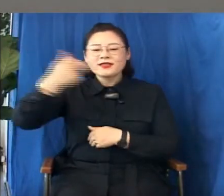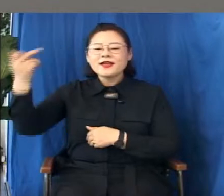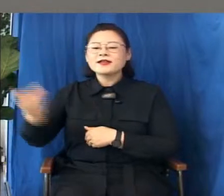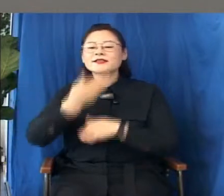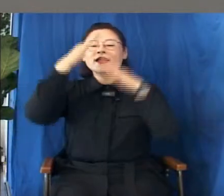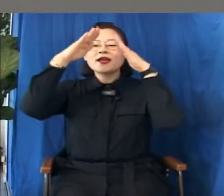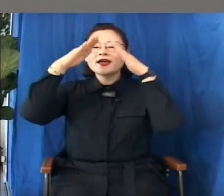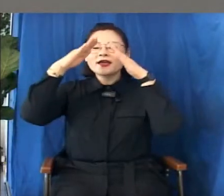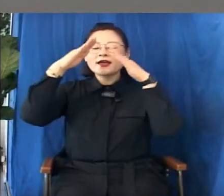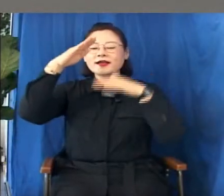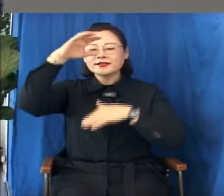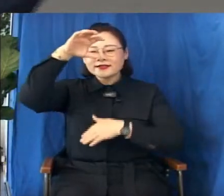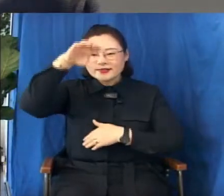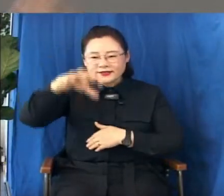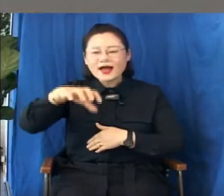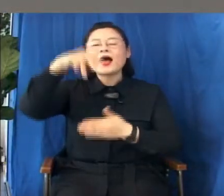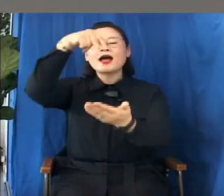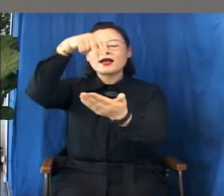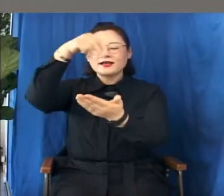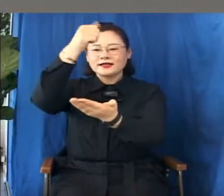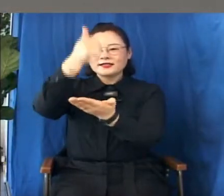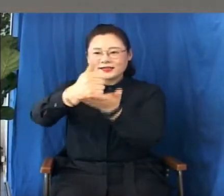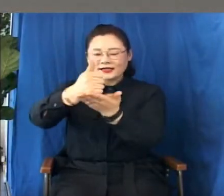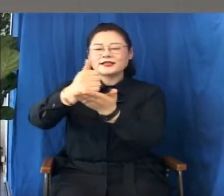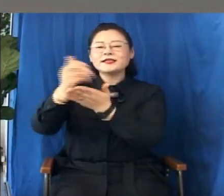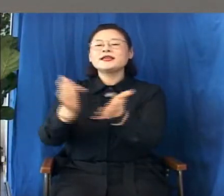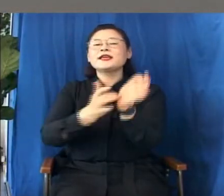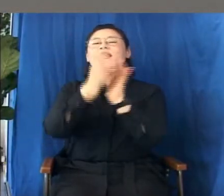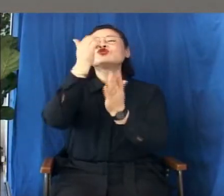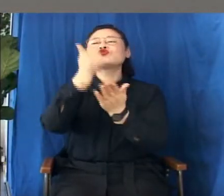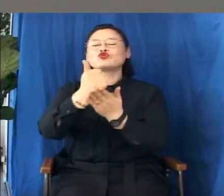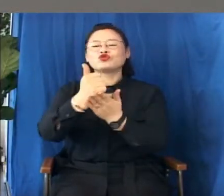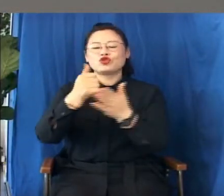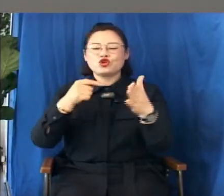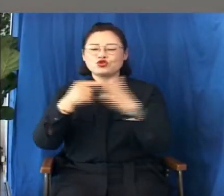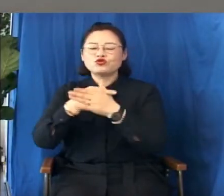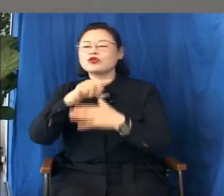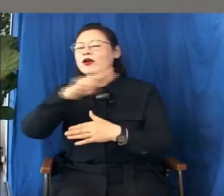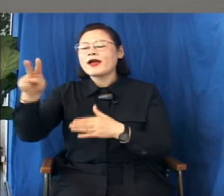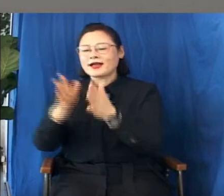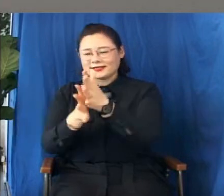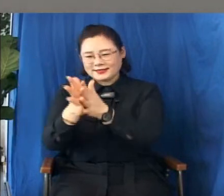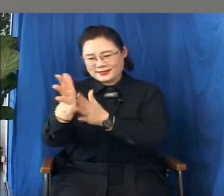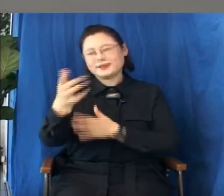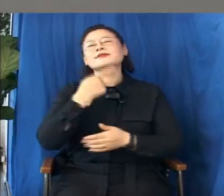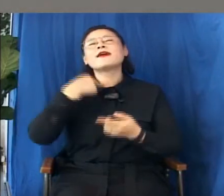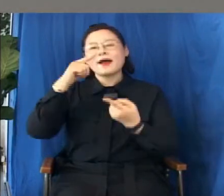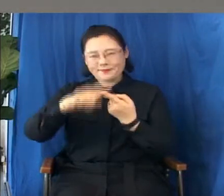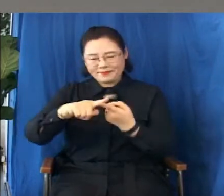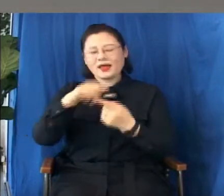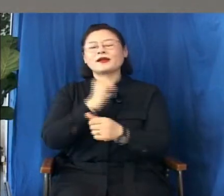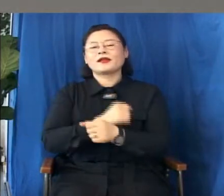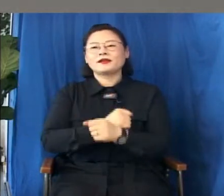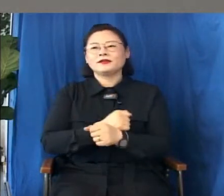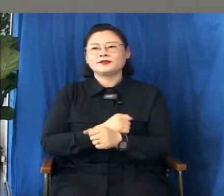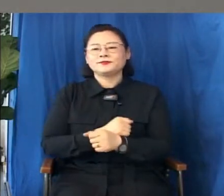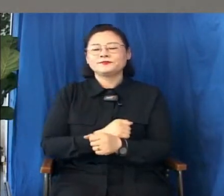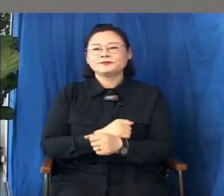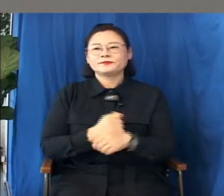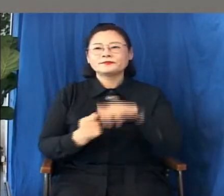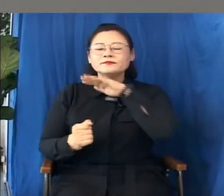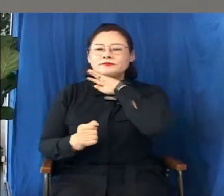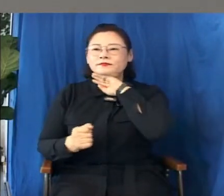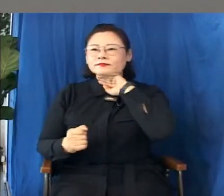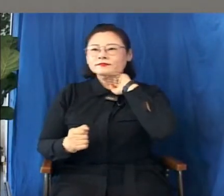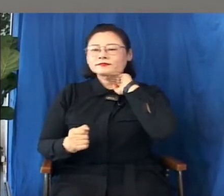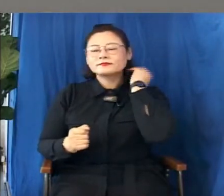그게 하나님의 질서에 맞는 거예요. 그리고 대제사장이 죽인 겁니다. 너희가 나무에 달아 죽인